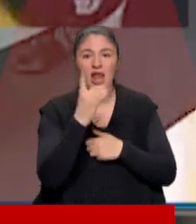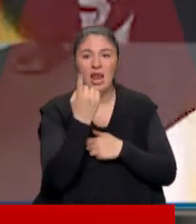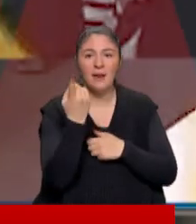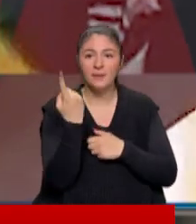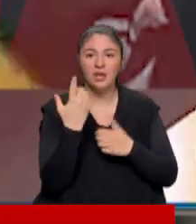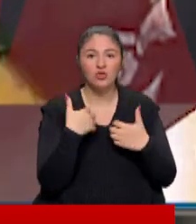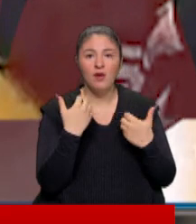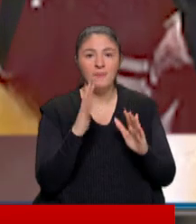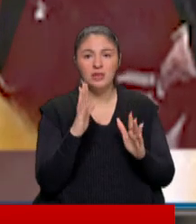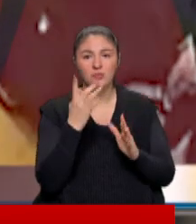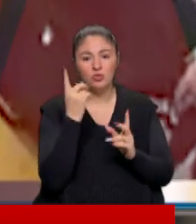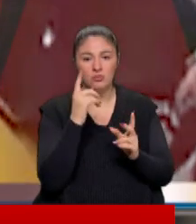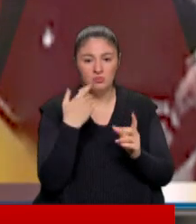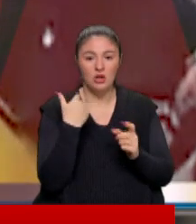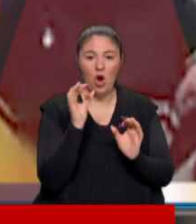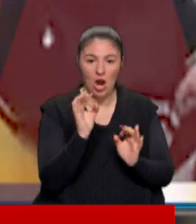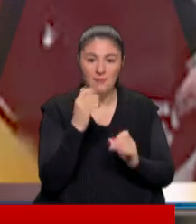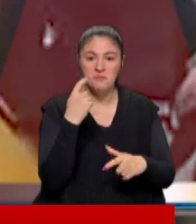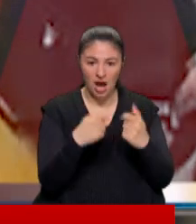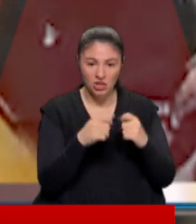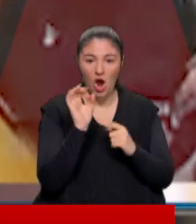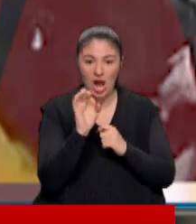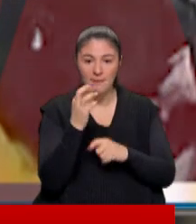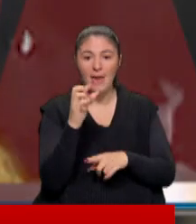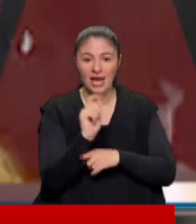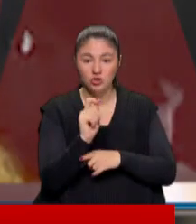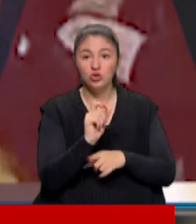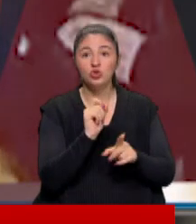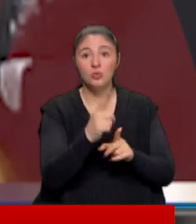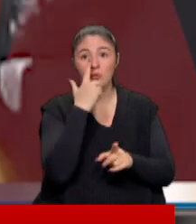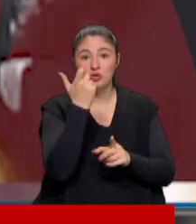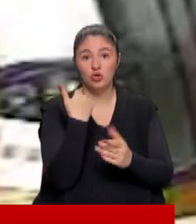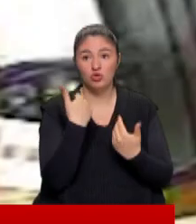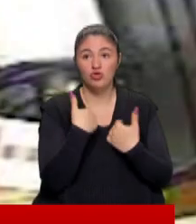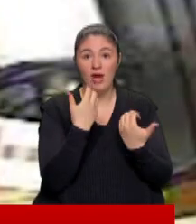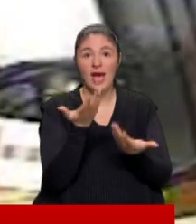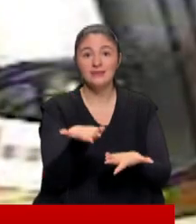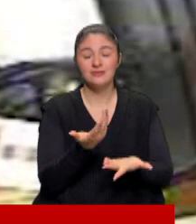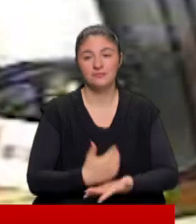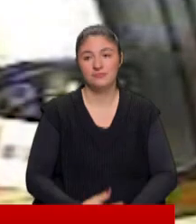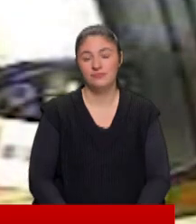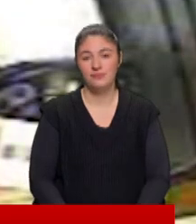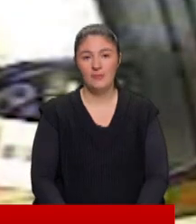herhangi birine güvenmedim ki. Ben önemli bir bankanın önemli bir şube müdürüne güvendim.